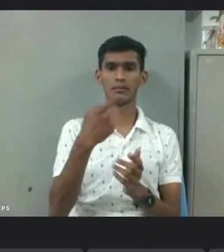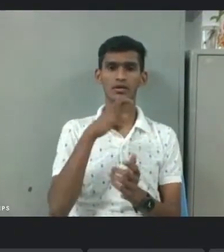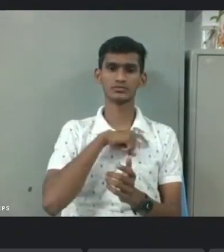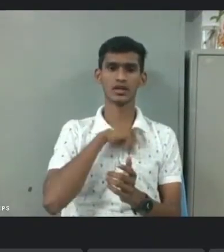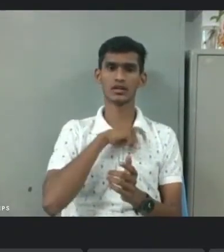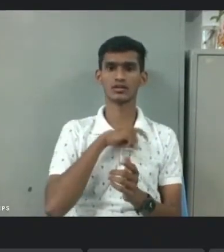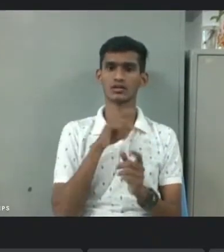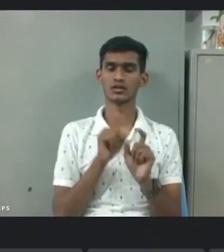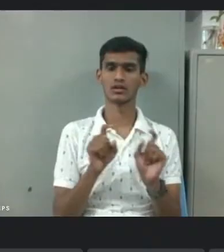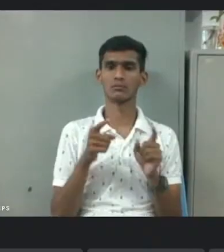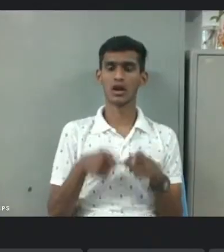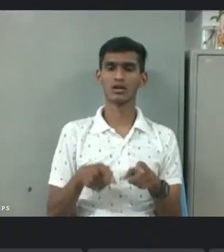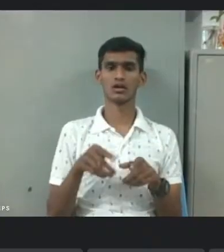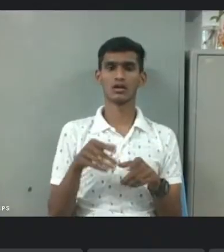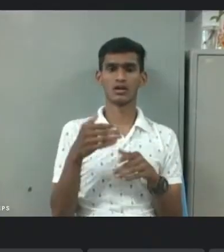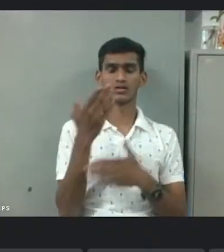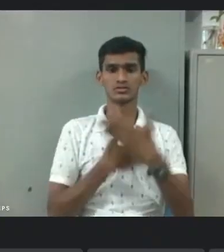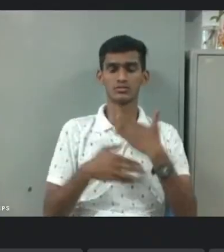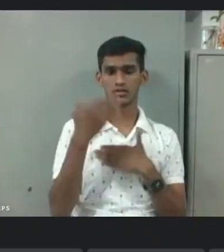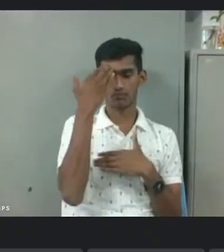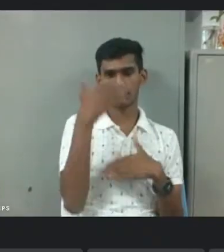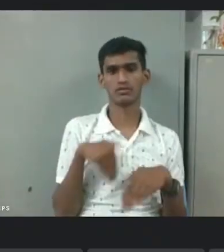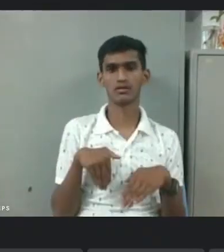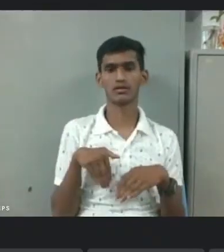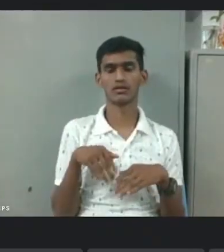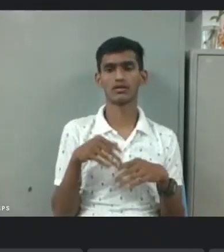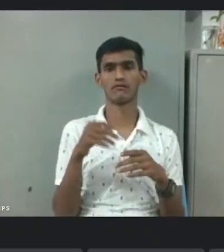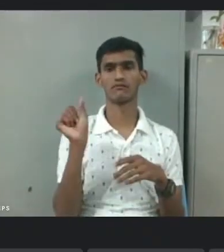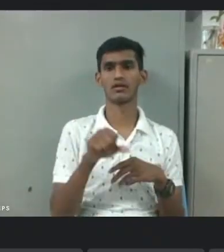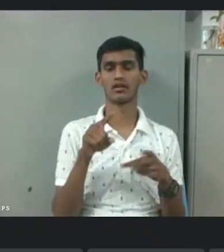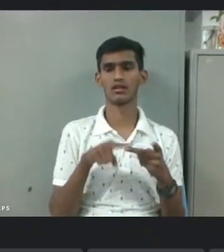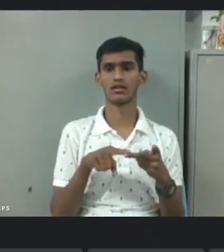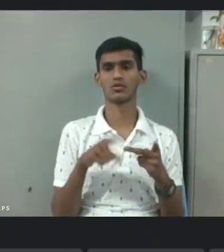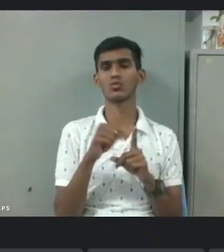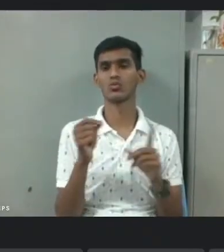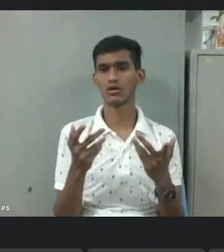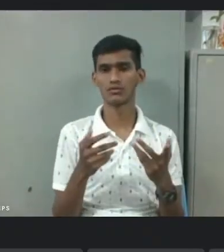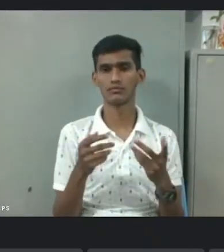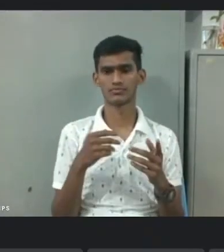ഓഫ് ലൈഫിനെ അത് അഫക്റ്റ് ചെയ്ത് തുടങ്ങാൻ സാധിക്കും. ഇതിലിപ്പോൾ കൈക്കോ കാലിനോ മാത്രമേ